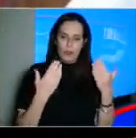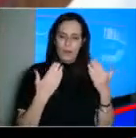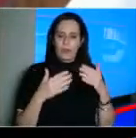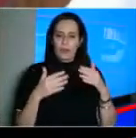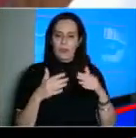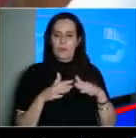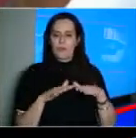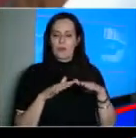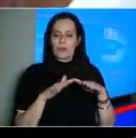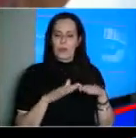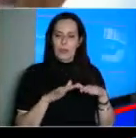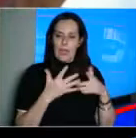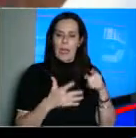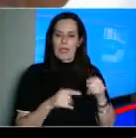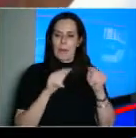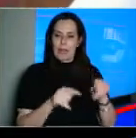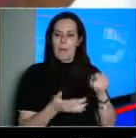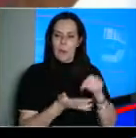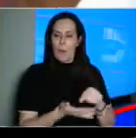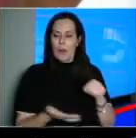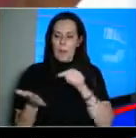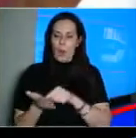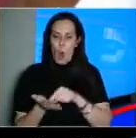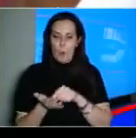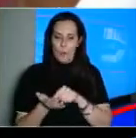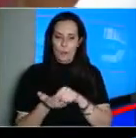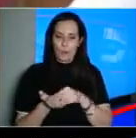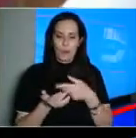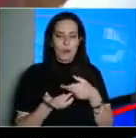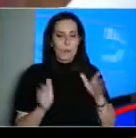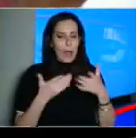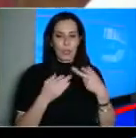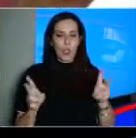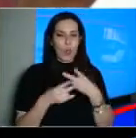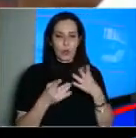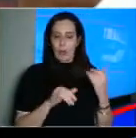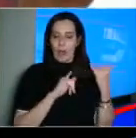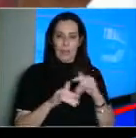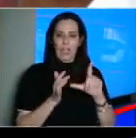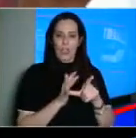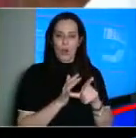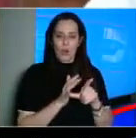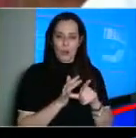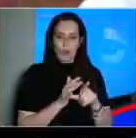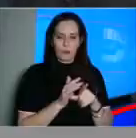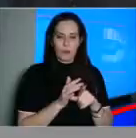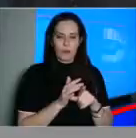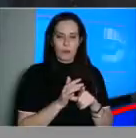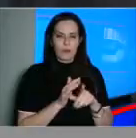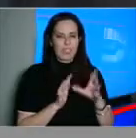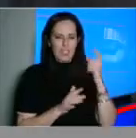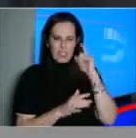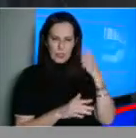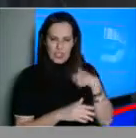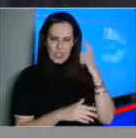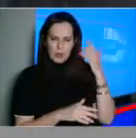ואיך... אתה מגיע מנקודה A לנקודה B בצורה יותר מהירה, אתה לא יכול להכניס את הטכנולוגיה. איכשהו,